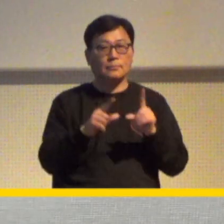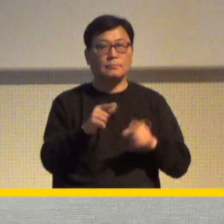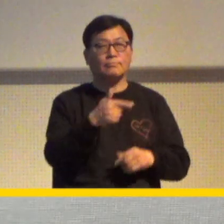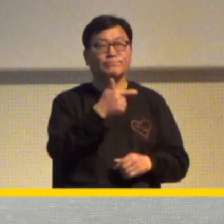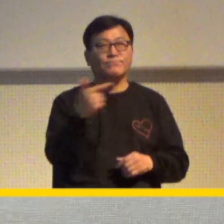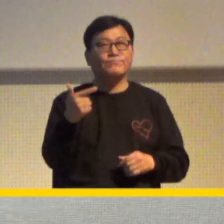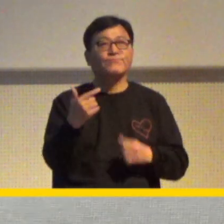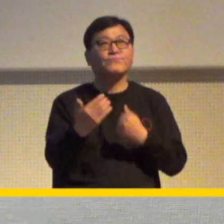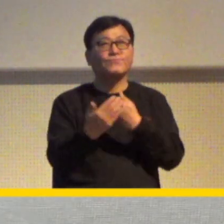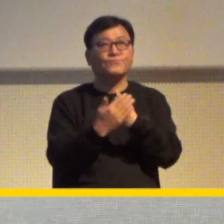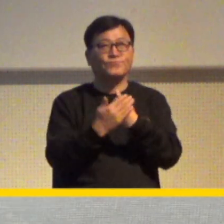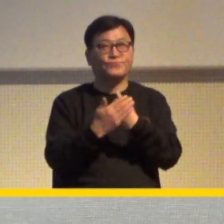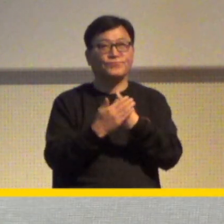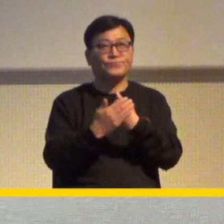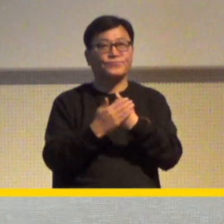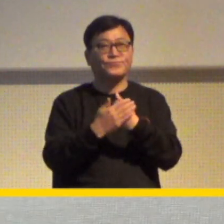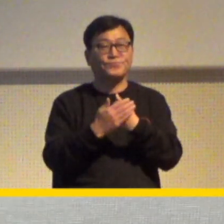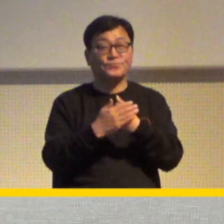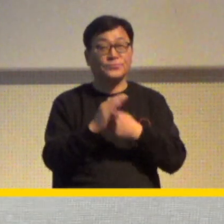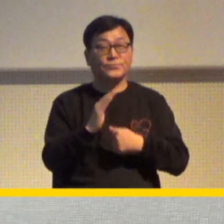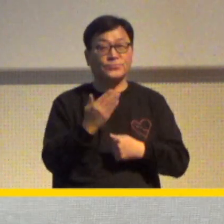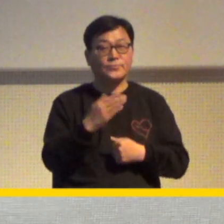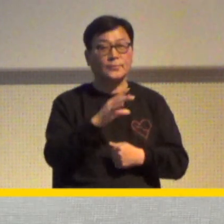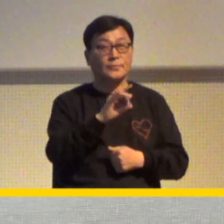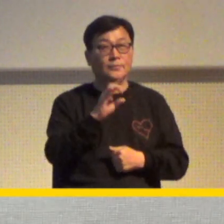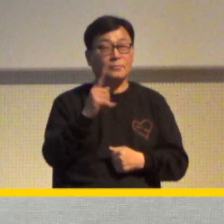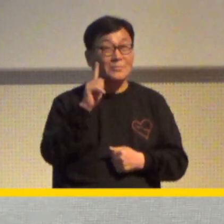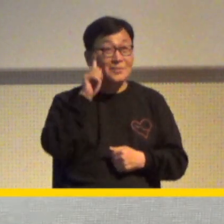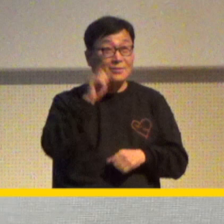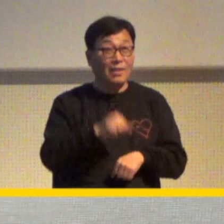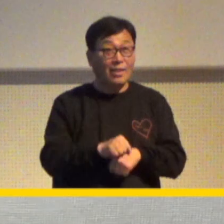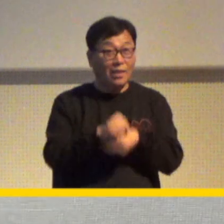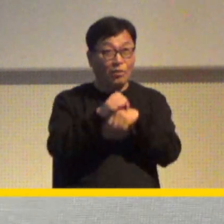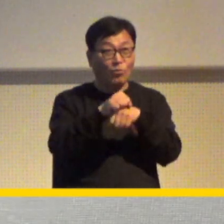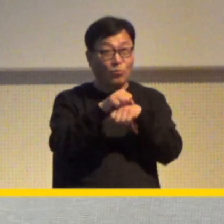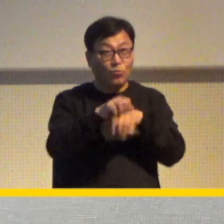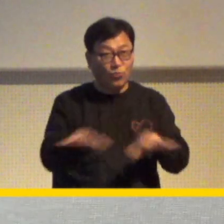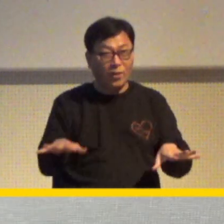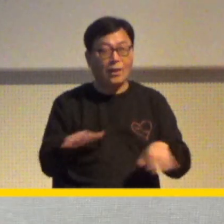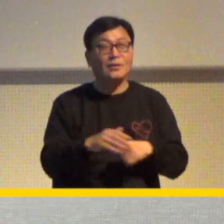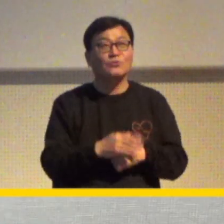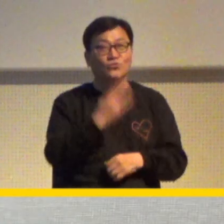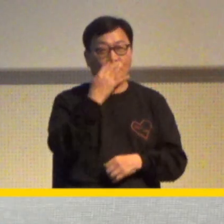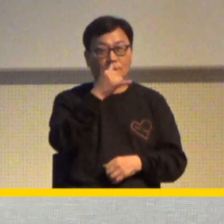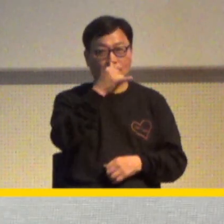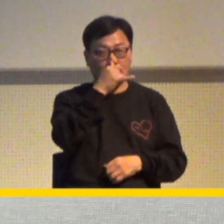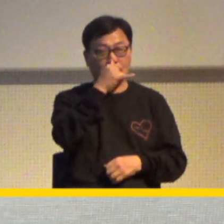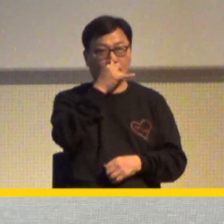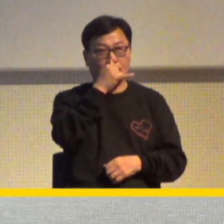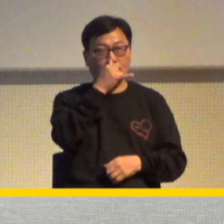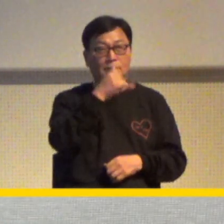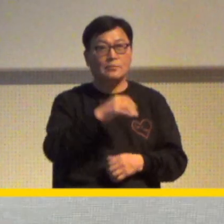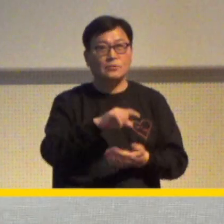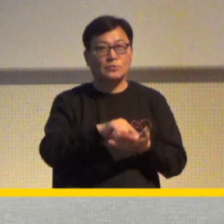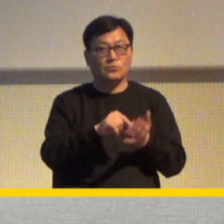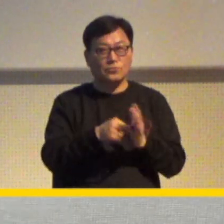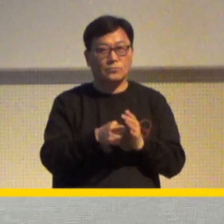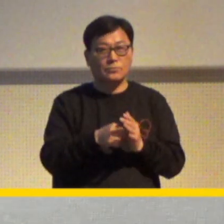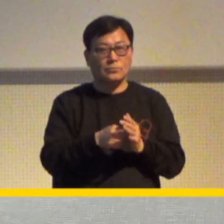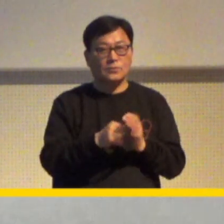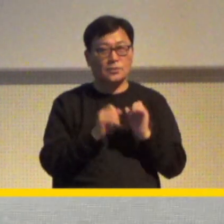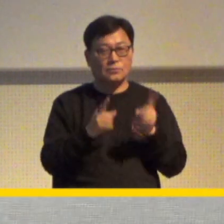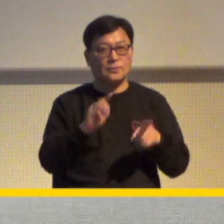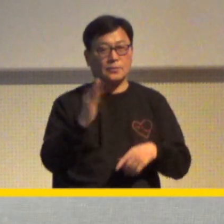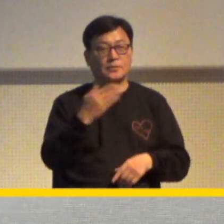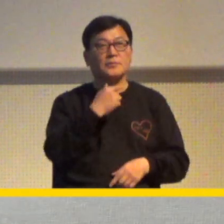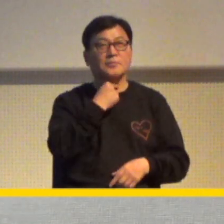굉장히 도움이 되는 때로는 또 스트레스도 확 날리는 그런 기회가